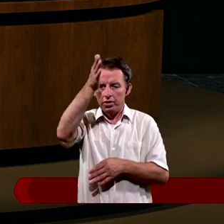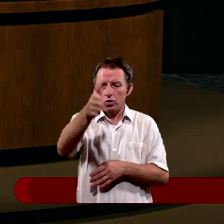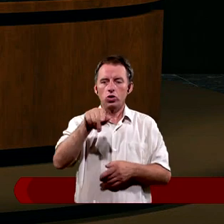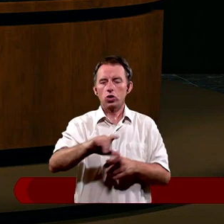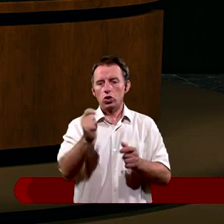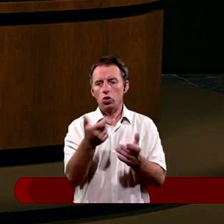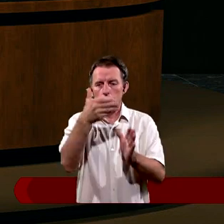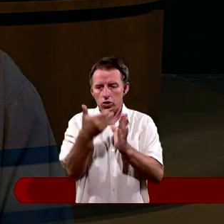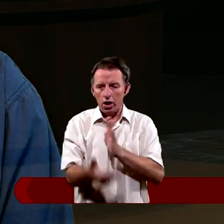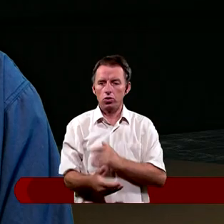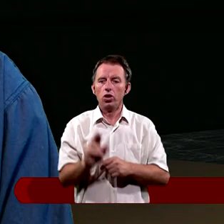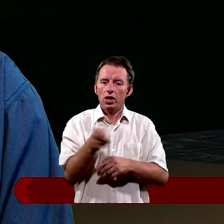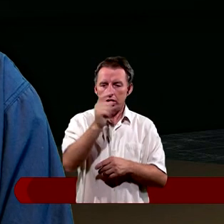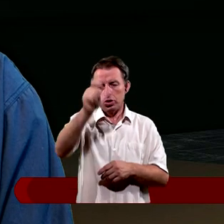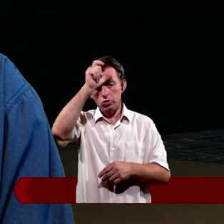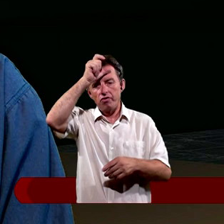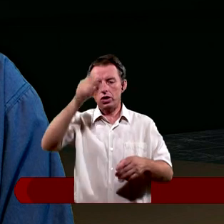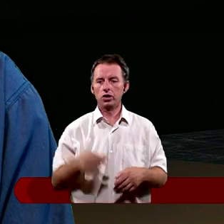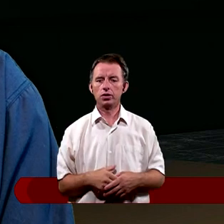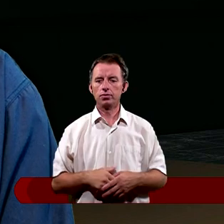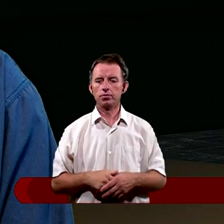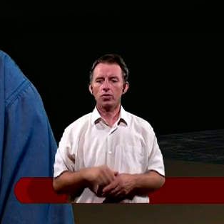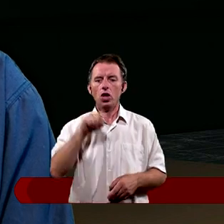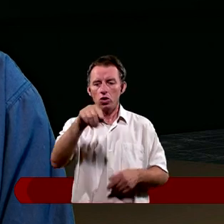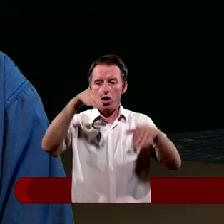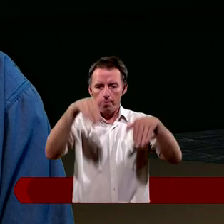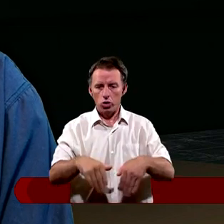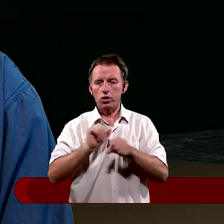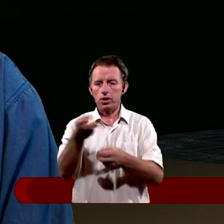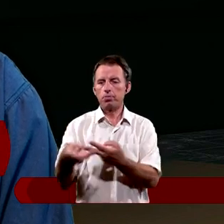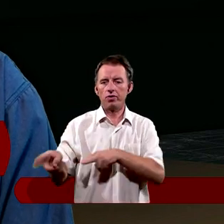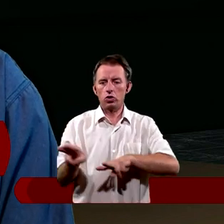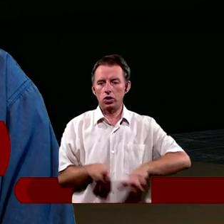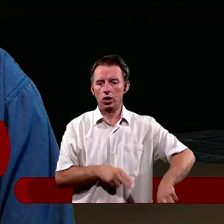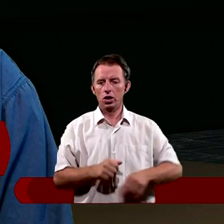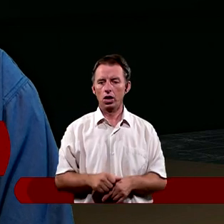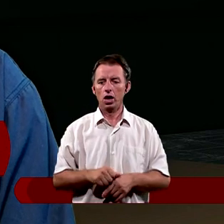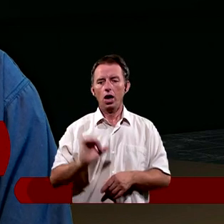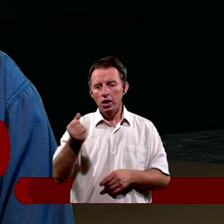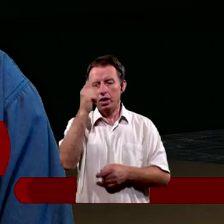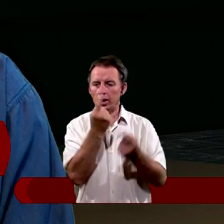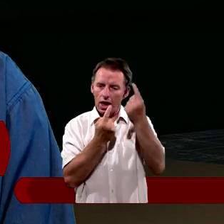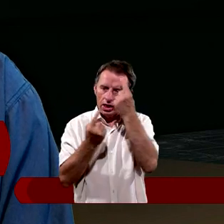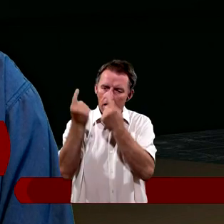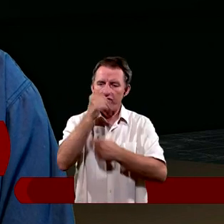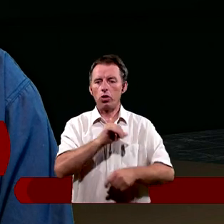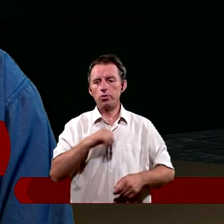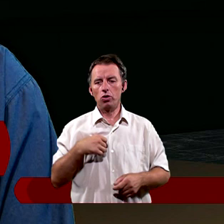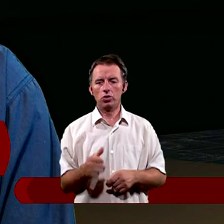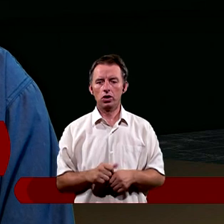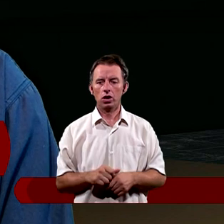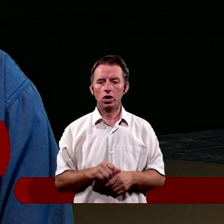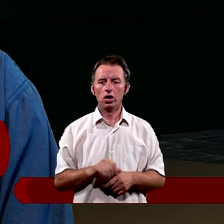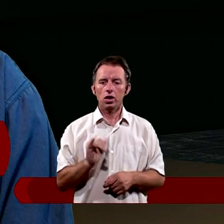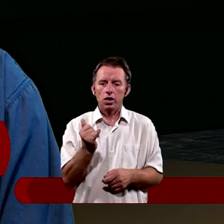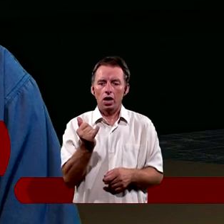co utracił kiedyś człowiek, to może być przywrócone. I tak się nas zastanawiałem,